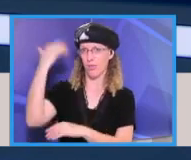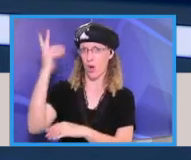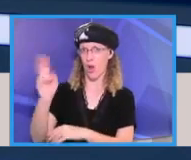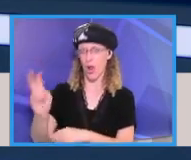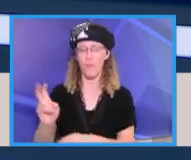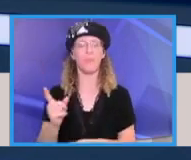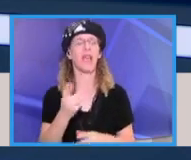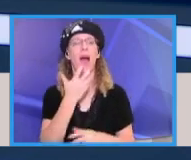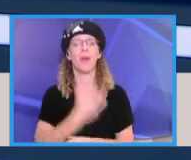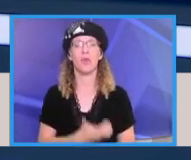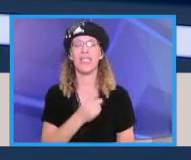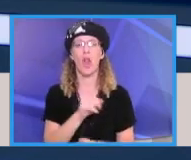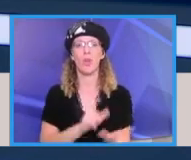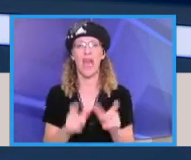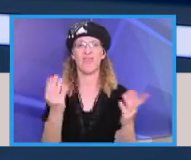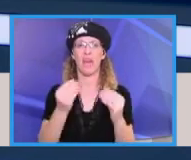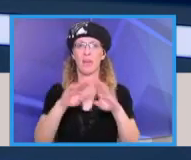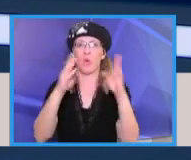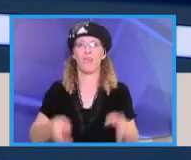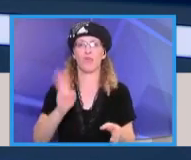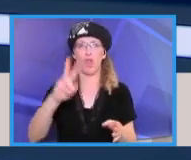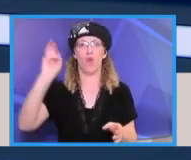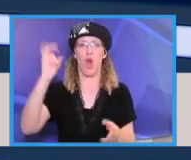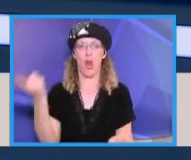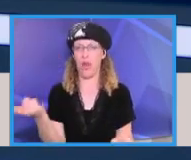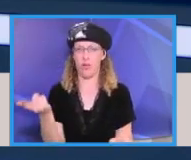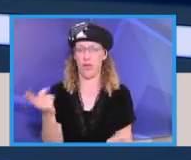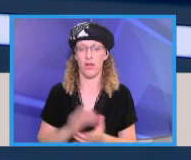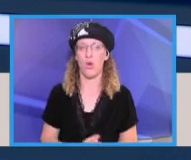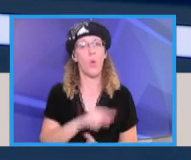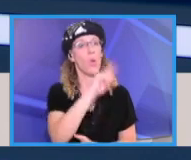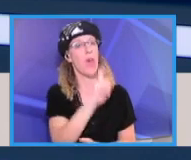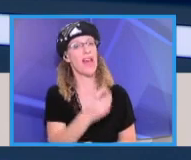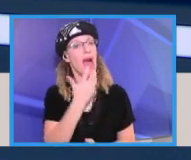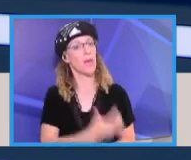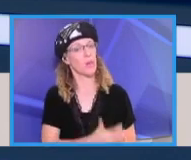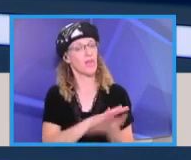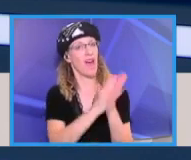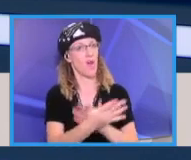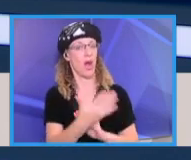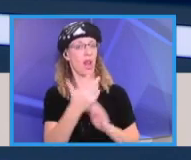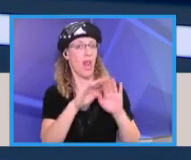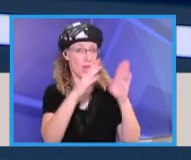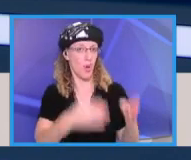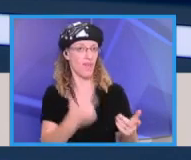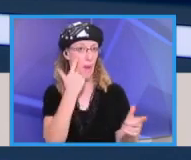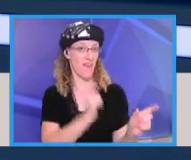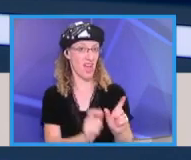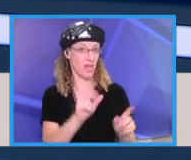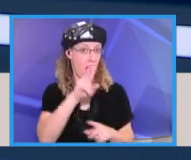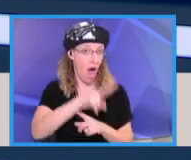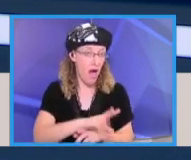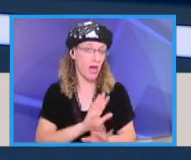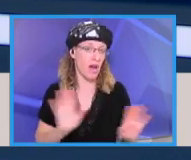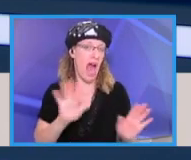שקיבלו כשרות מגופים מוכרים בחו"ל. אבל יש מונעת, היא דורשת בדיקה מחדש. לגוף מפקח ו...